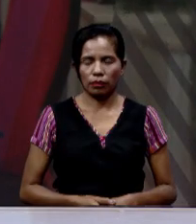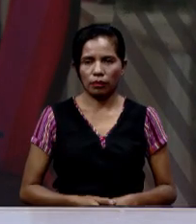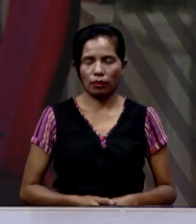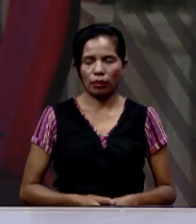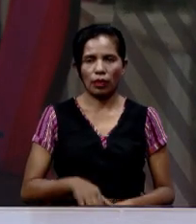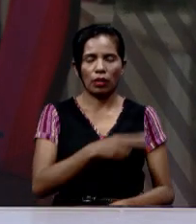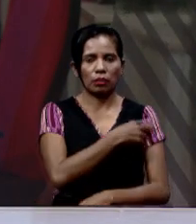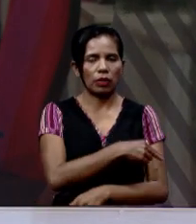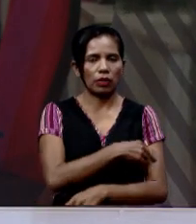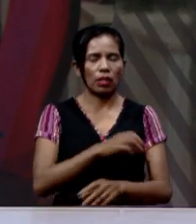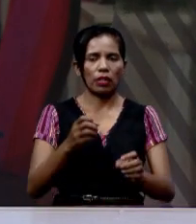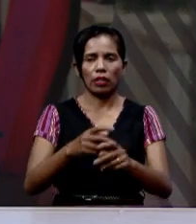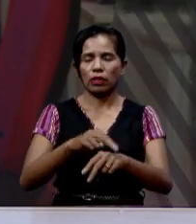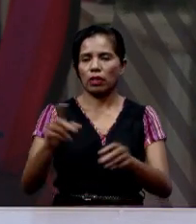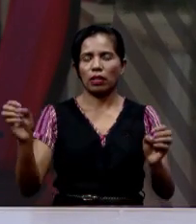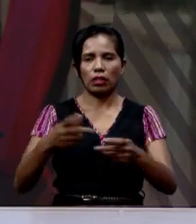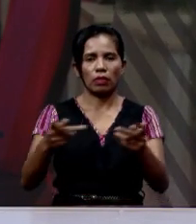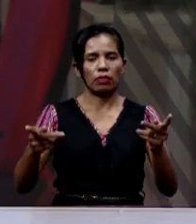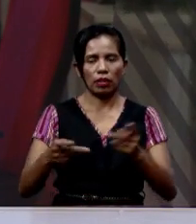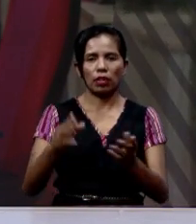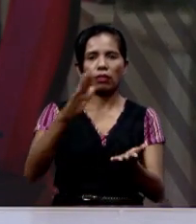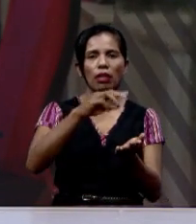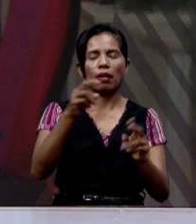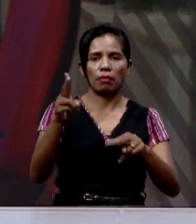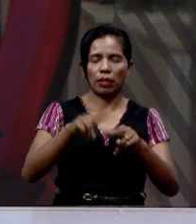L'Ospedale Nacional Leone Spassato aumenta tante camere.